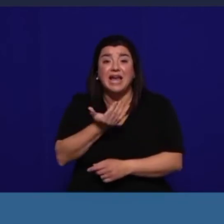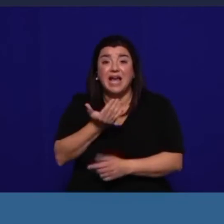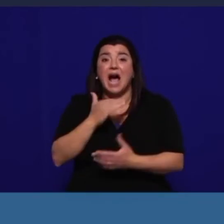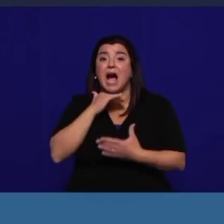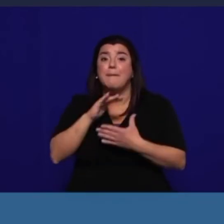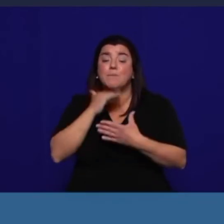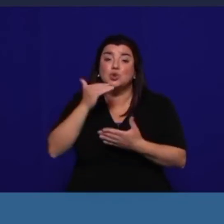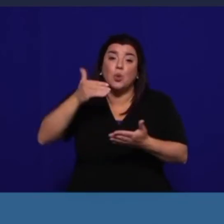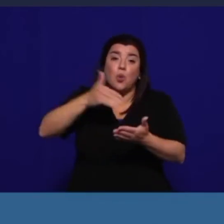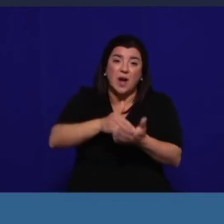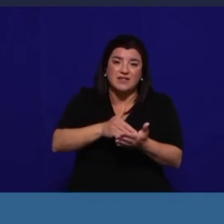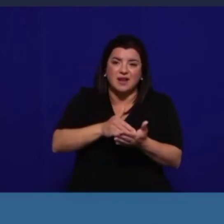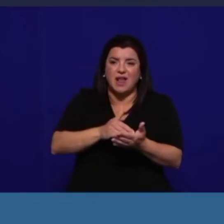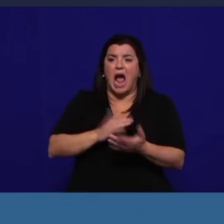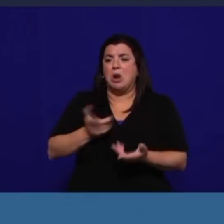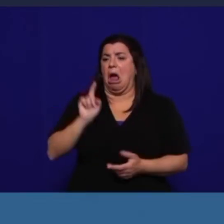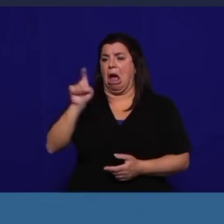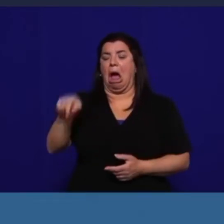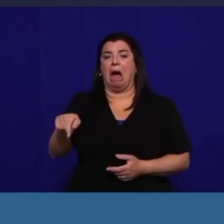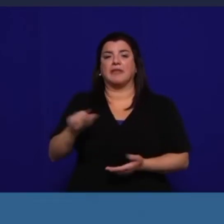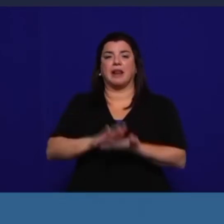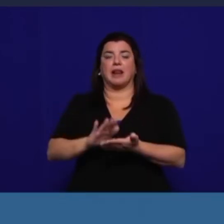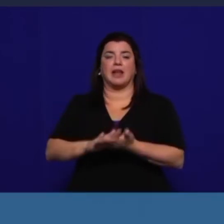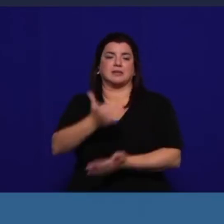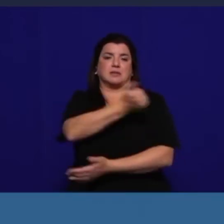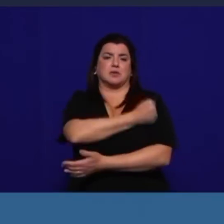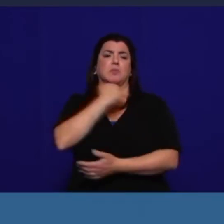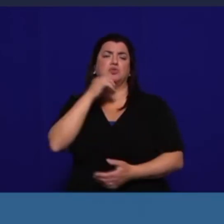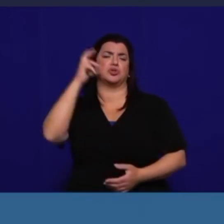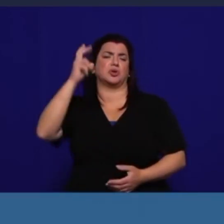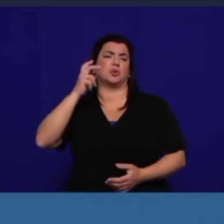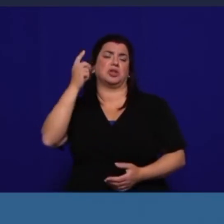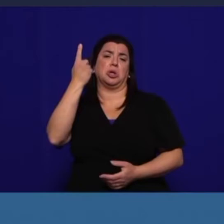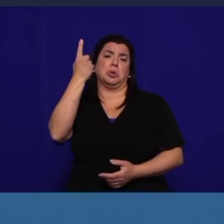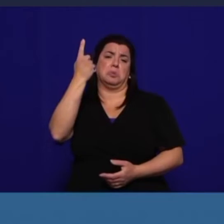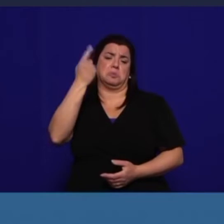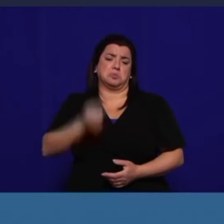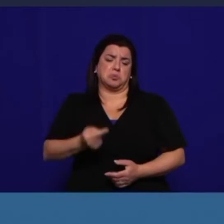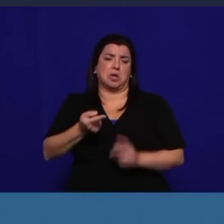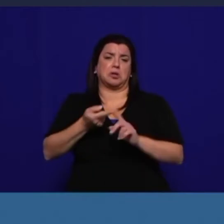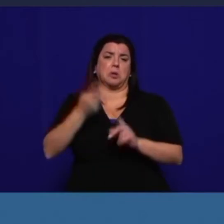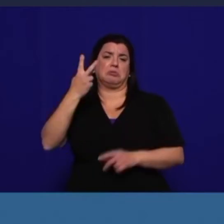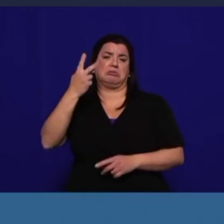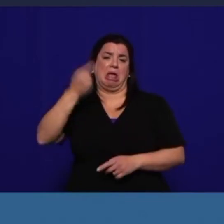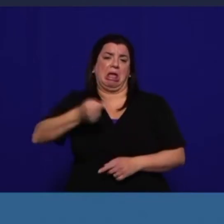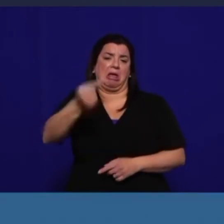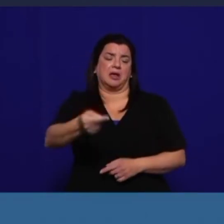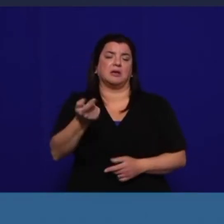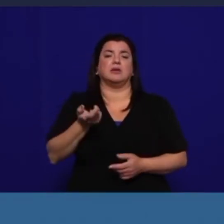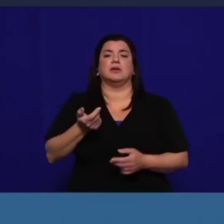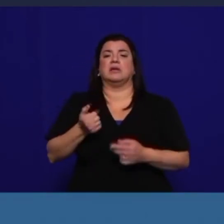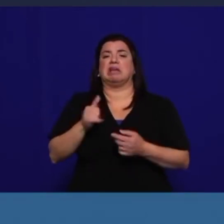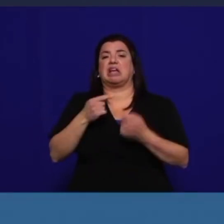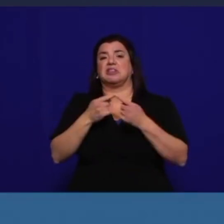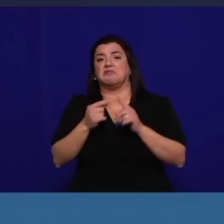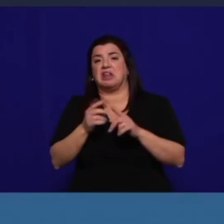dan mhux iqajjem ħafna tħassib. Ma nqogħdux ninkwetaw li jkun hemm xi ġurnata jew tnejn il-differenza fejn l-appuntament